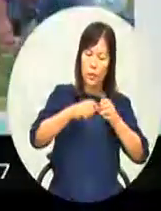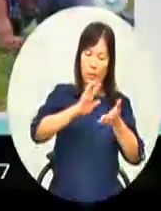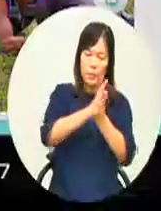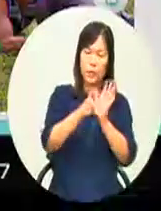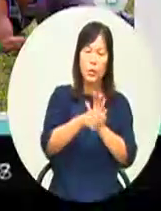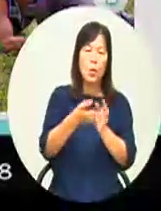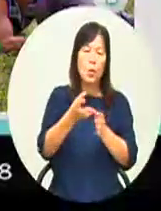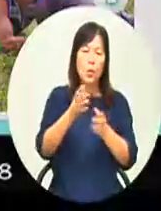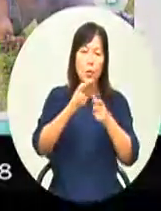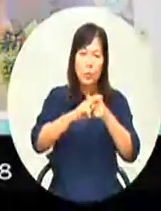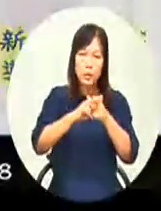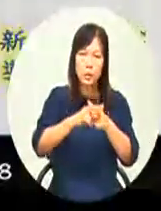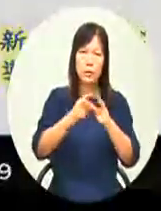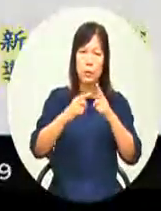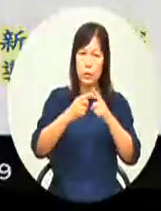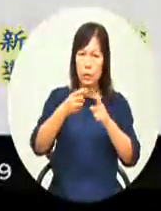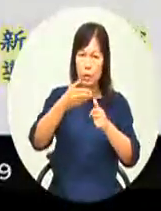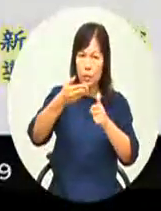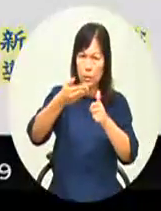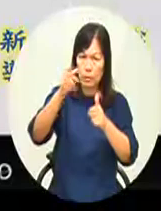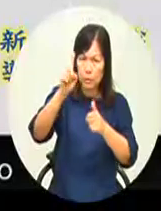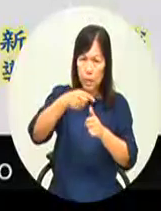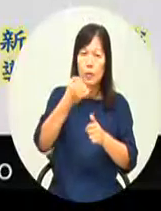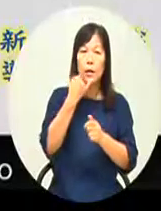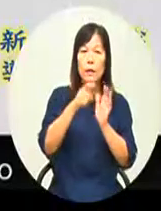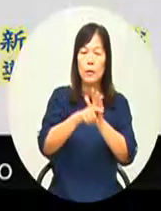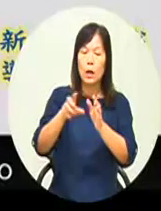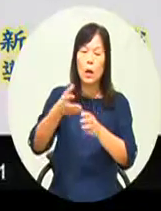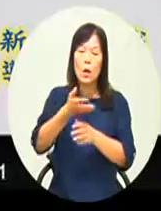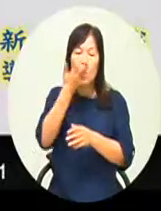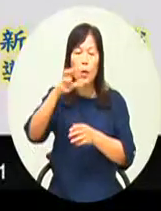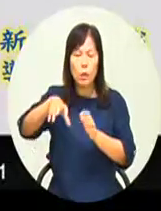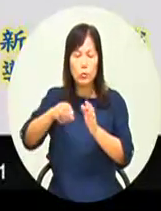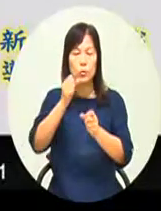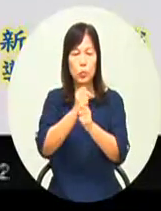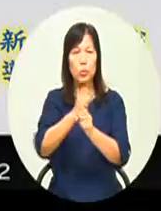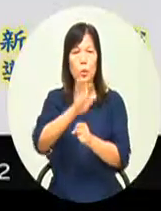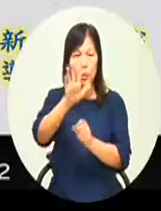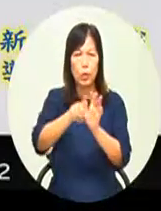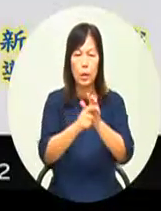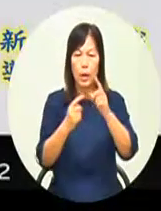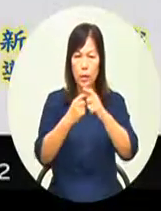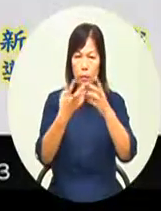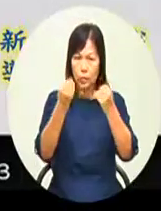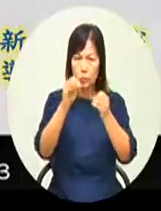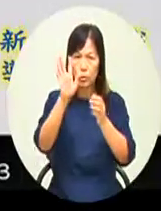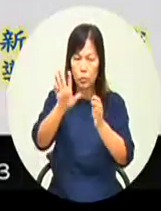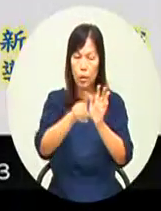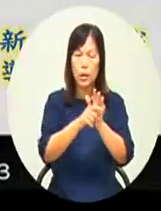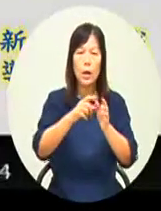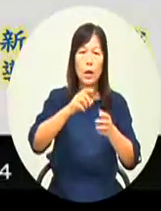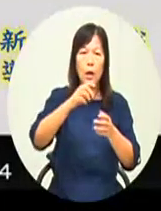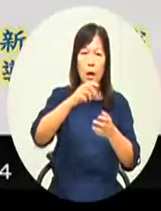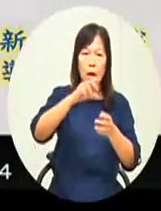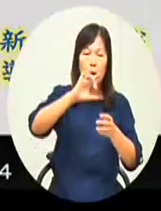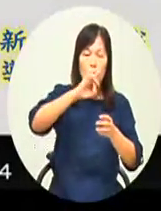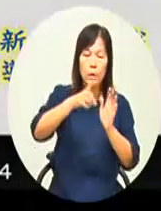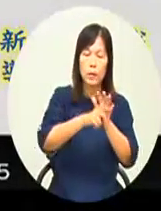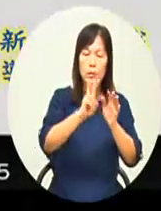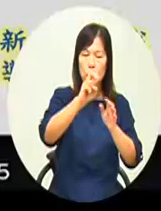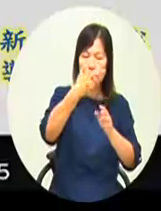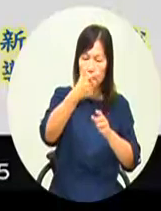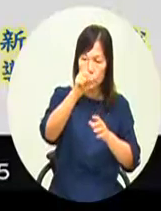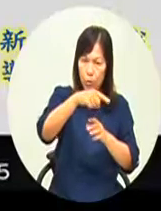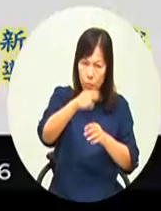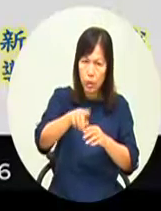光人才。这个部分是这那个观光局已经做了，对，甚至人数已经达到越南籍就26位以上。那其他的